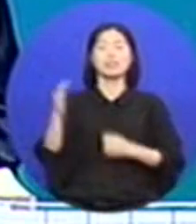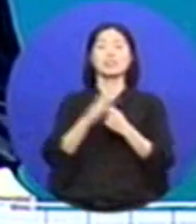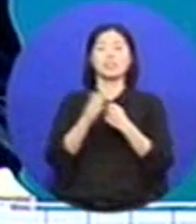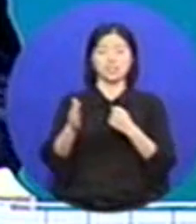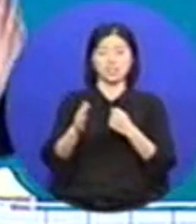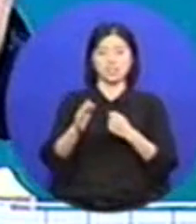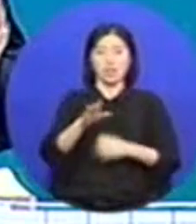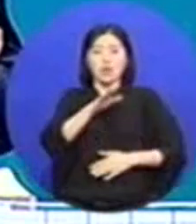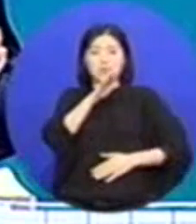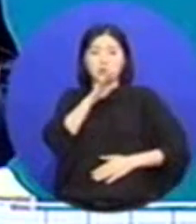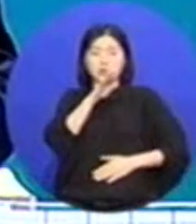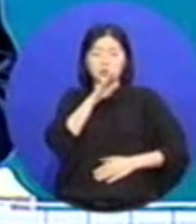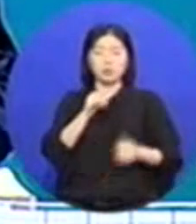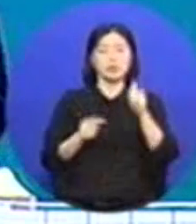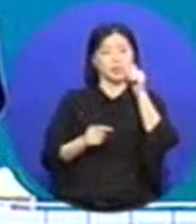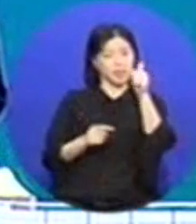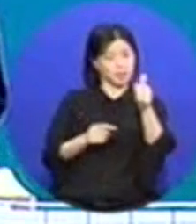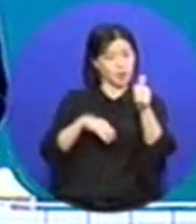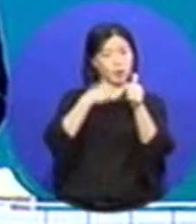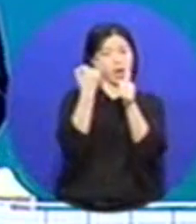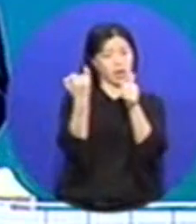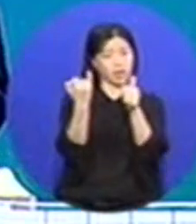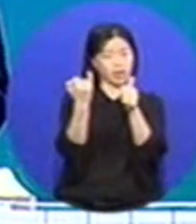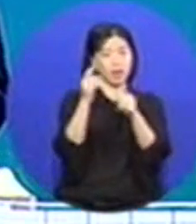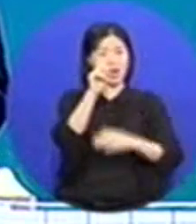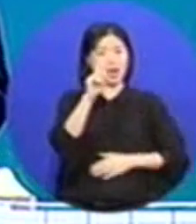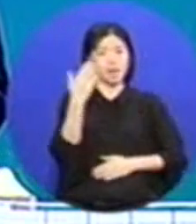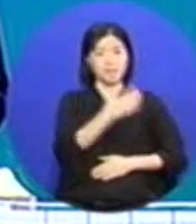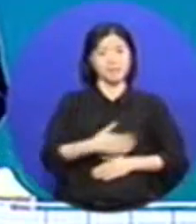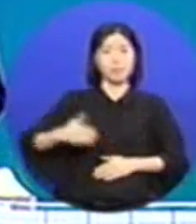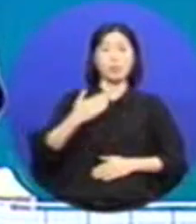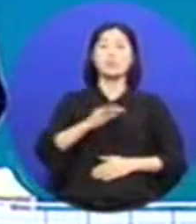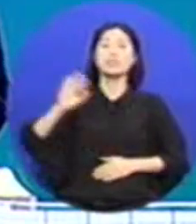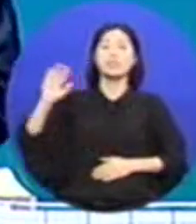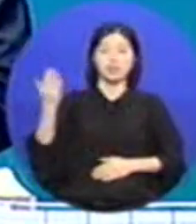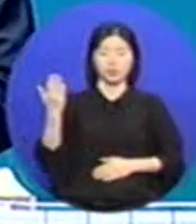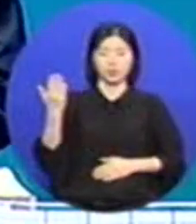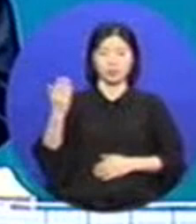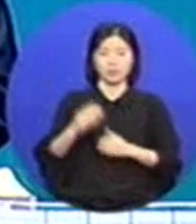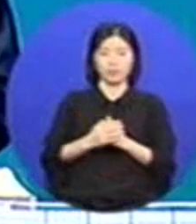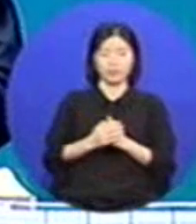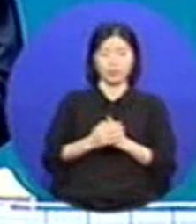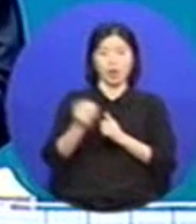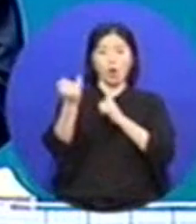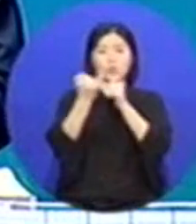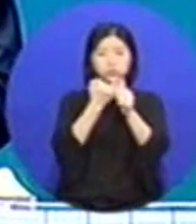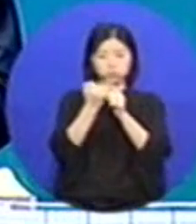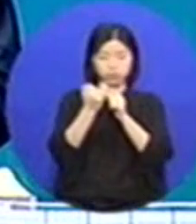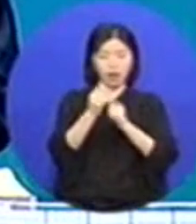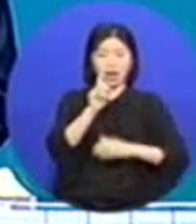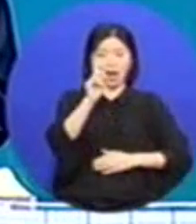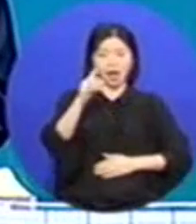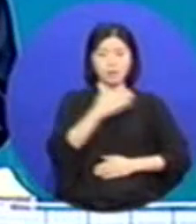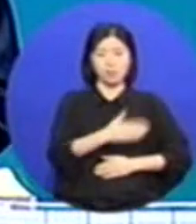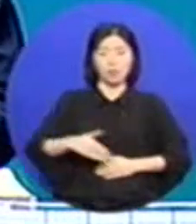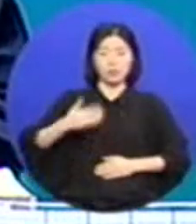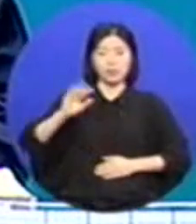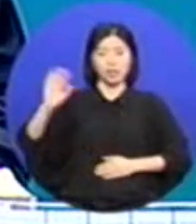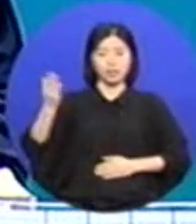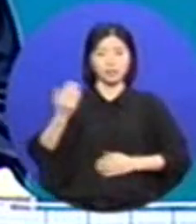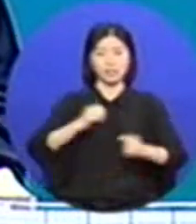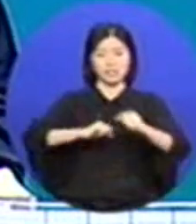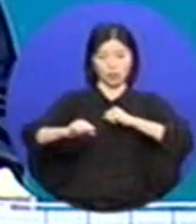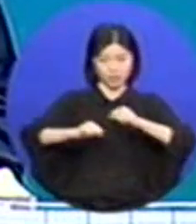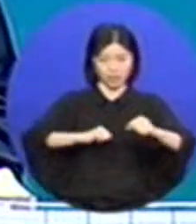비로서 남편과 아내가 한 몸이 된다는 겁니다 부부가 한 몸이 되어 지는 이 역사가